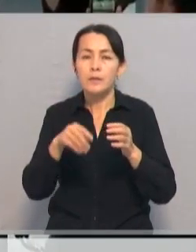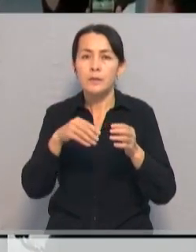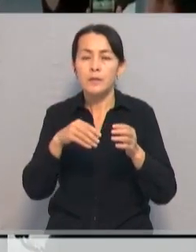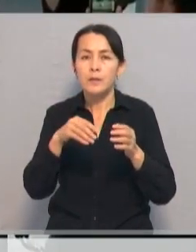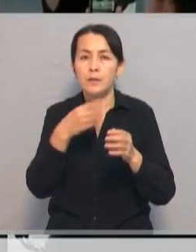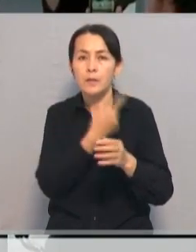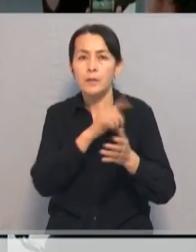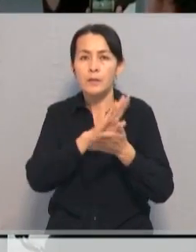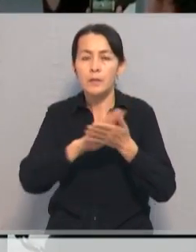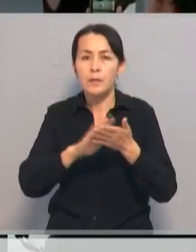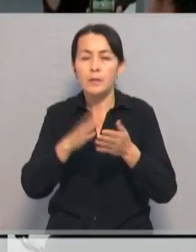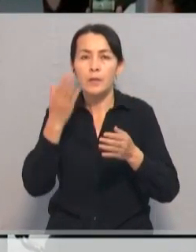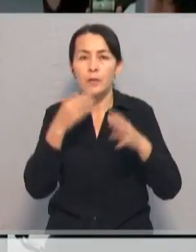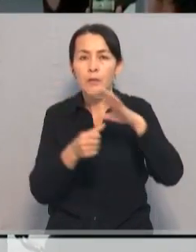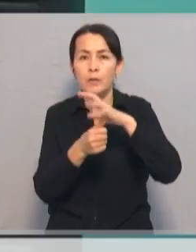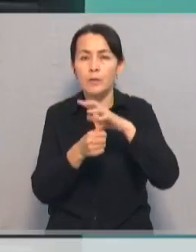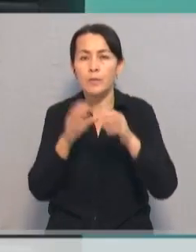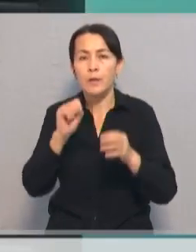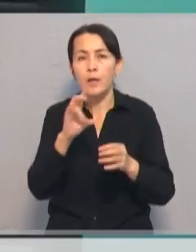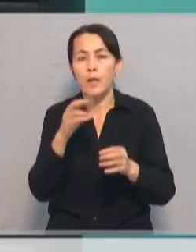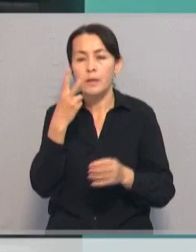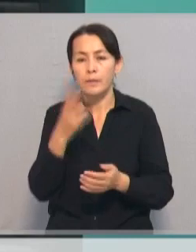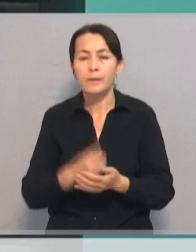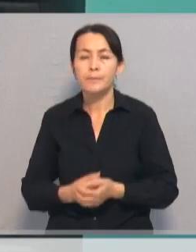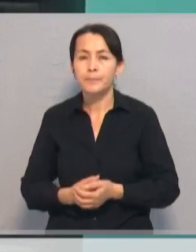опрыскивателей и один легкий самолет АН-2.